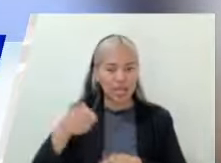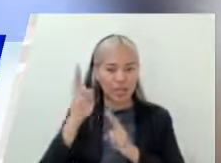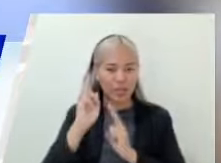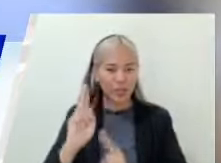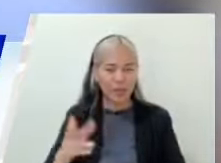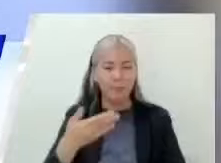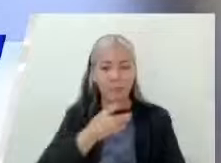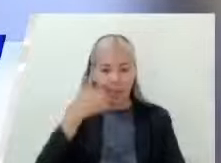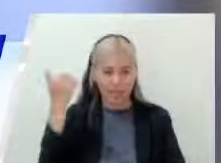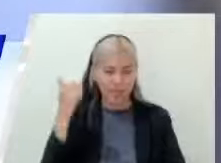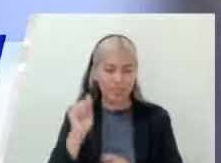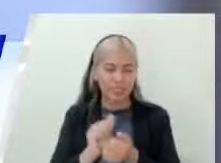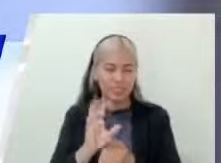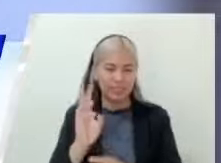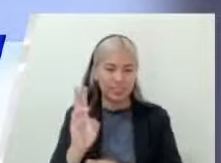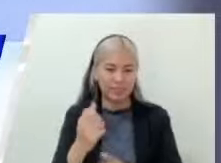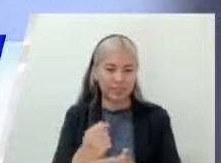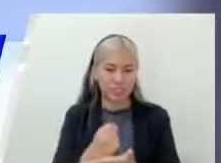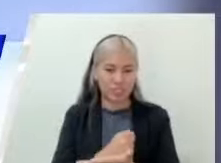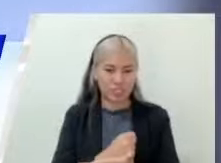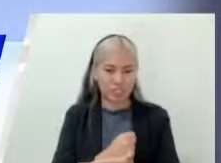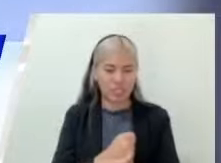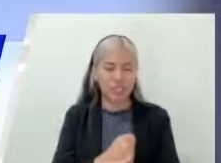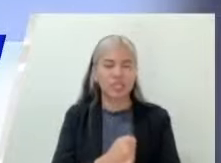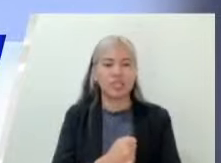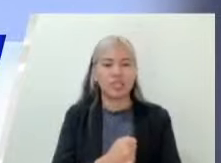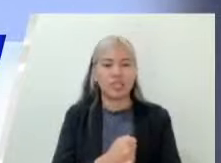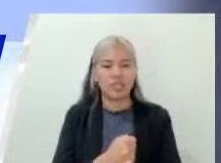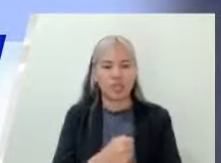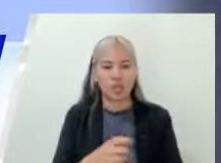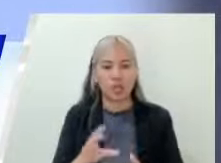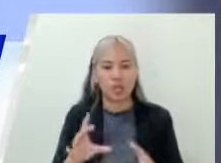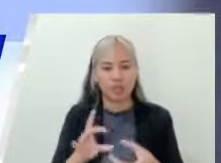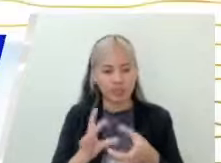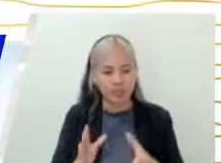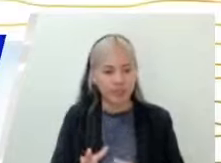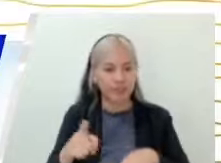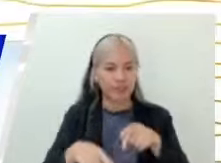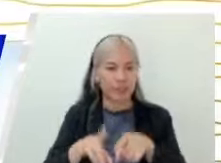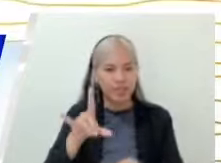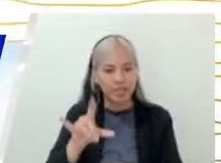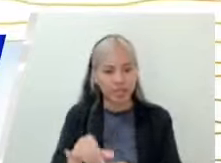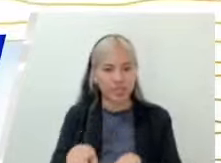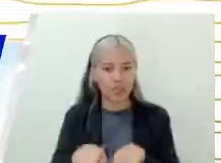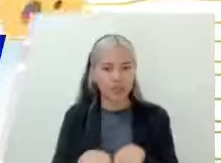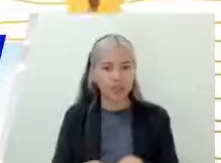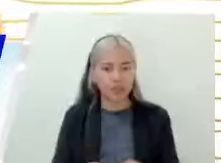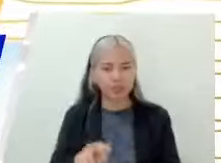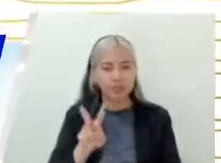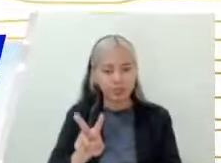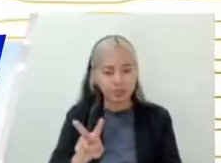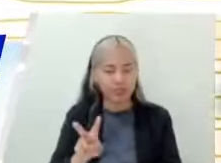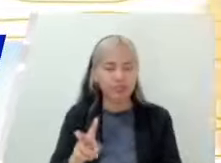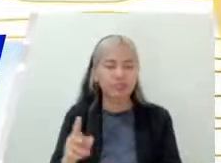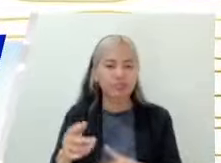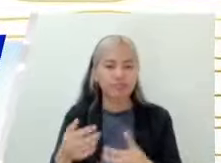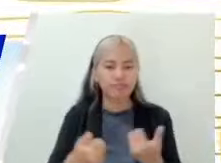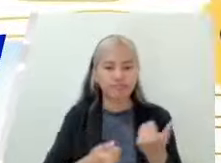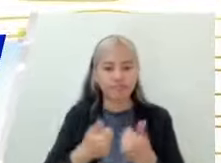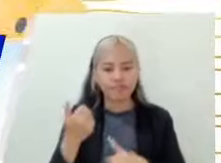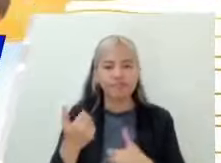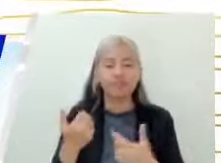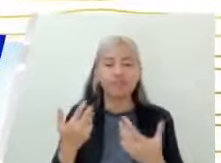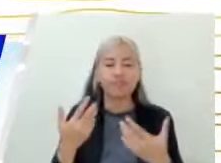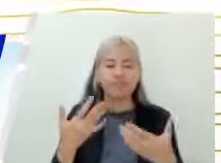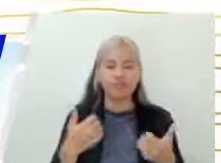most courteous, participative, cooperative at friendly, pati na ang dalawang panalo sa contests. Proud parents achievements ang